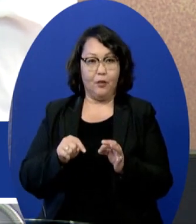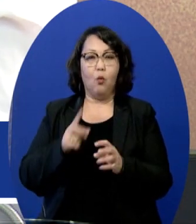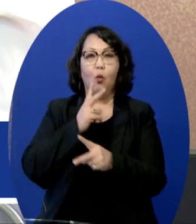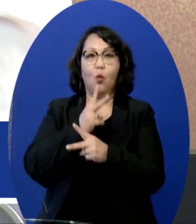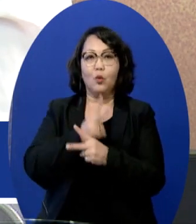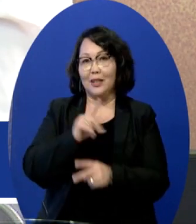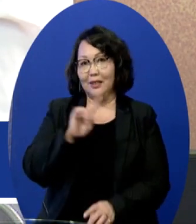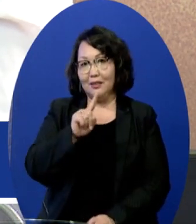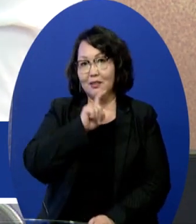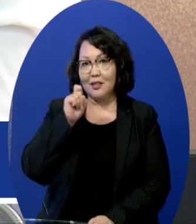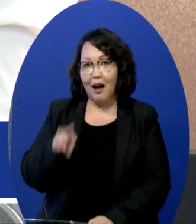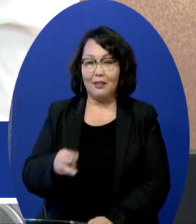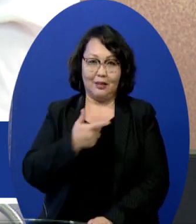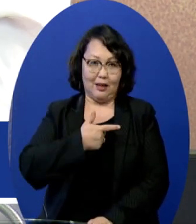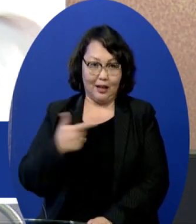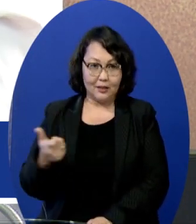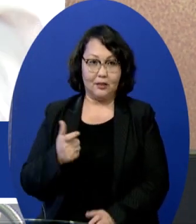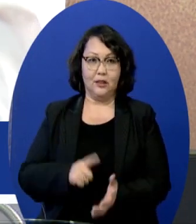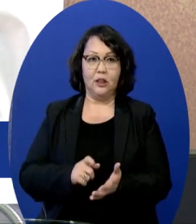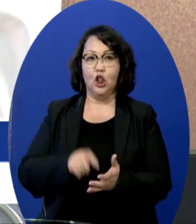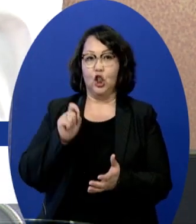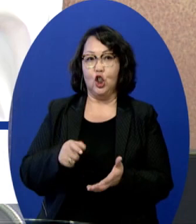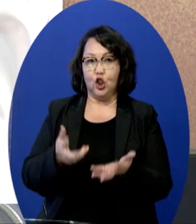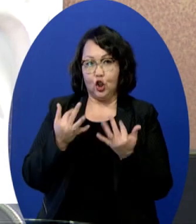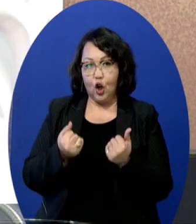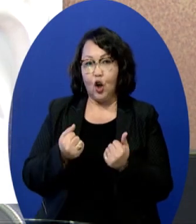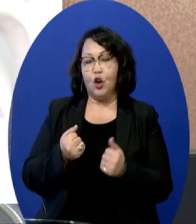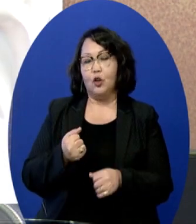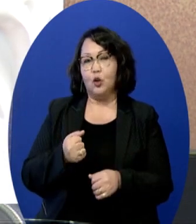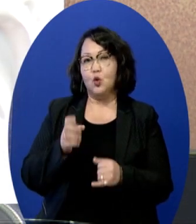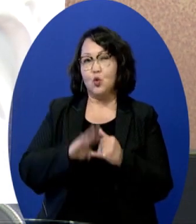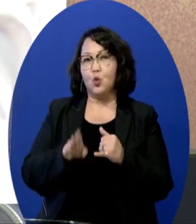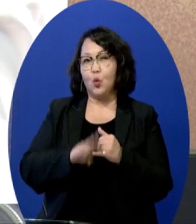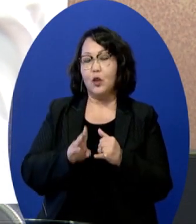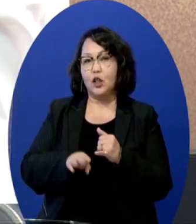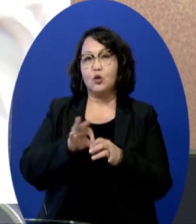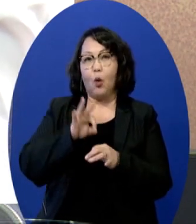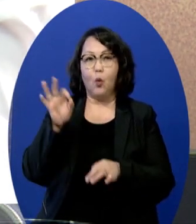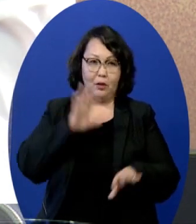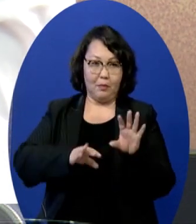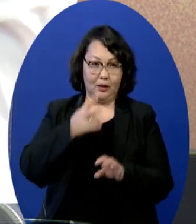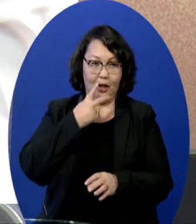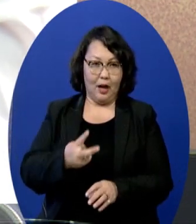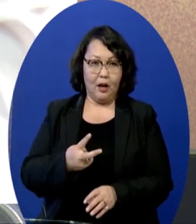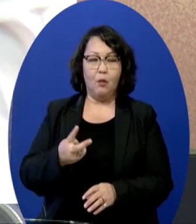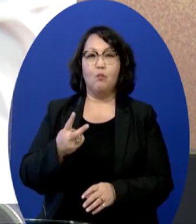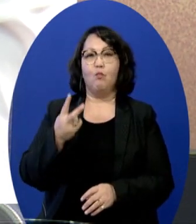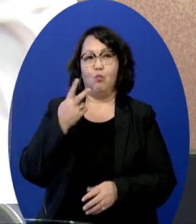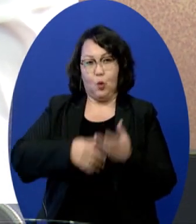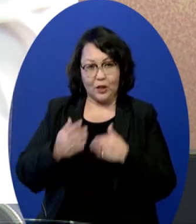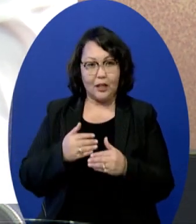хуулийн залтаас авчаая. Тэгсэн одоо энэ тооч иргэд энэ хэдийн сүүлийн хэдэн сонгуулийг харсан чинь буцаад эн чинь бас одоо нэг